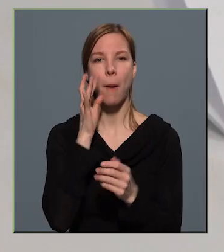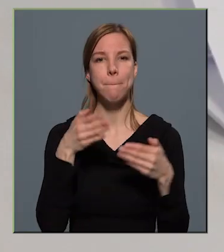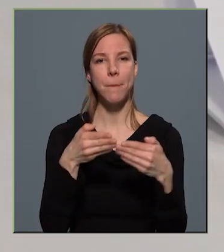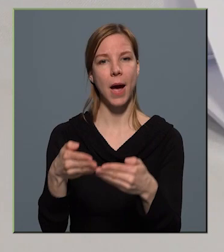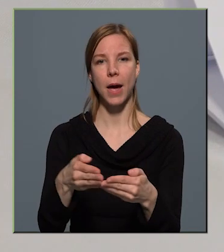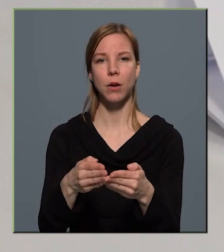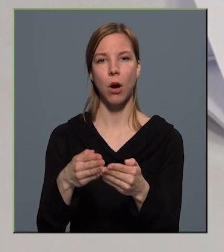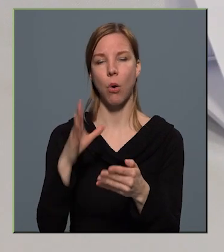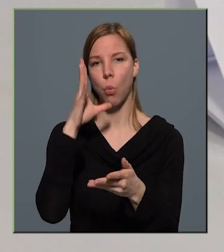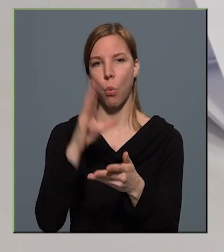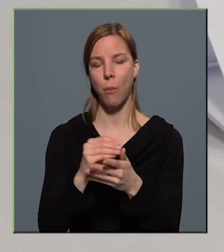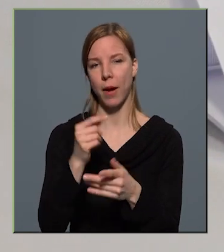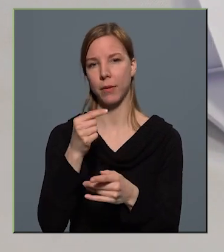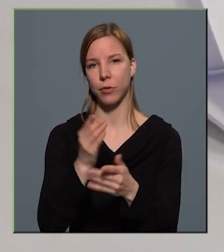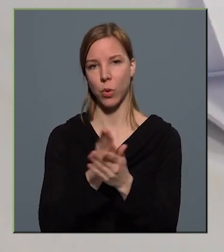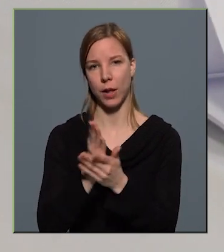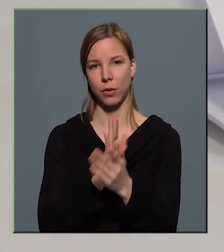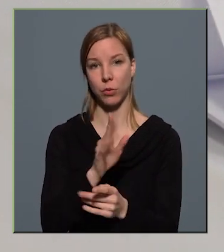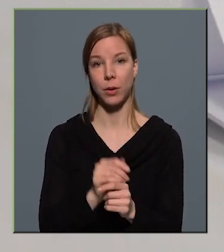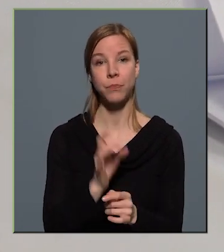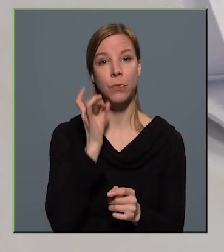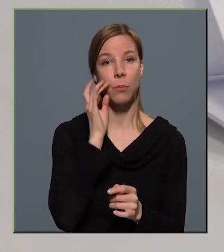idén 125 éve van Magyarországon jelen,